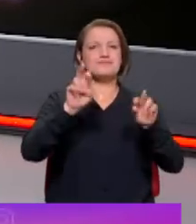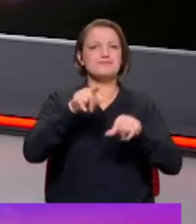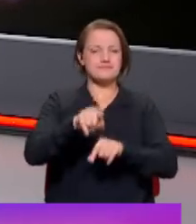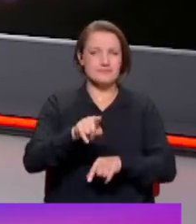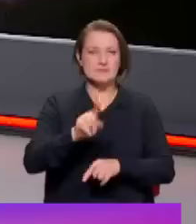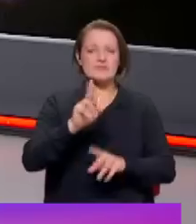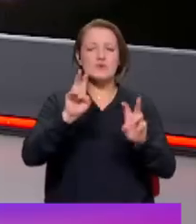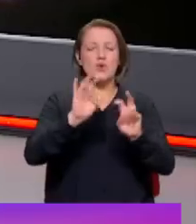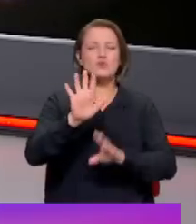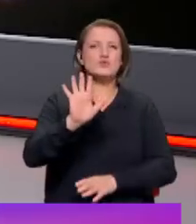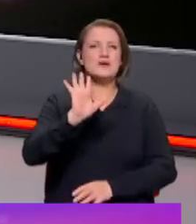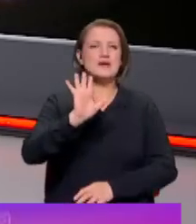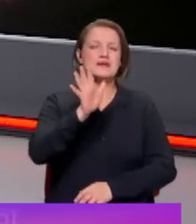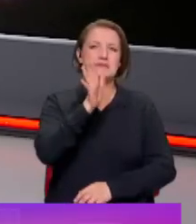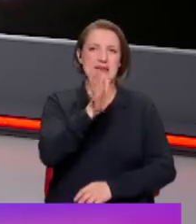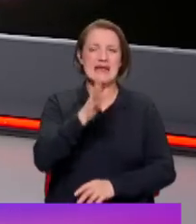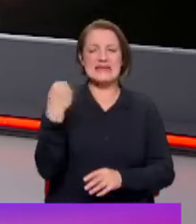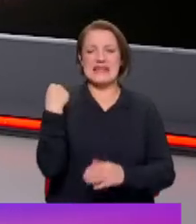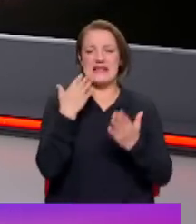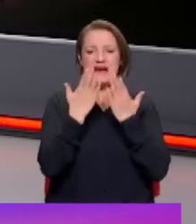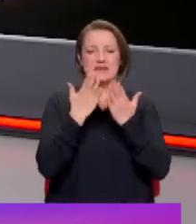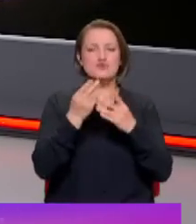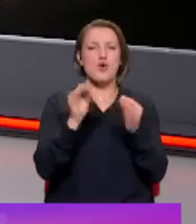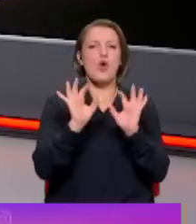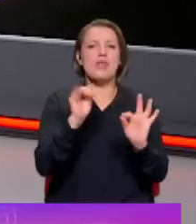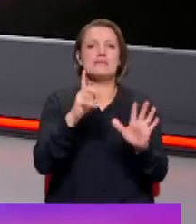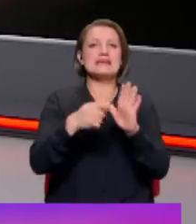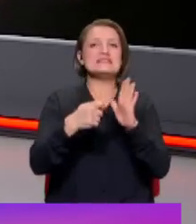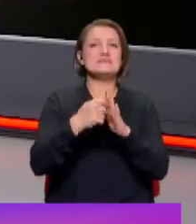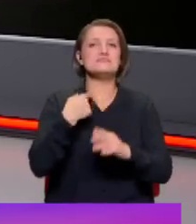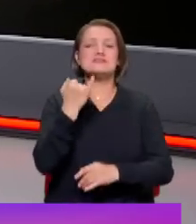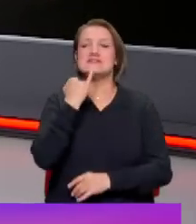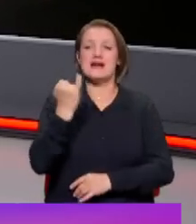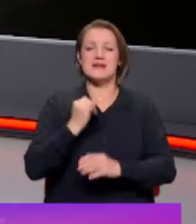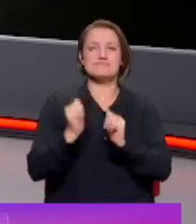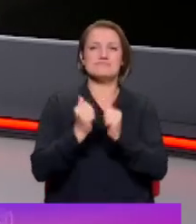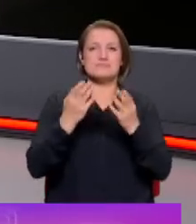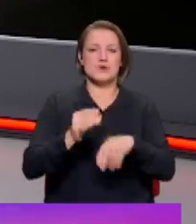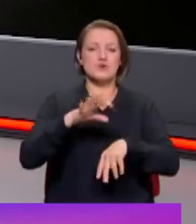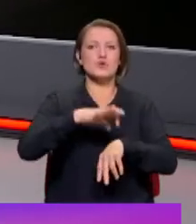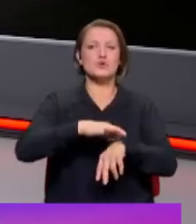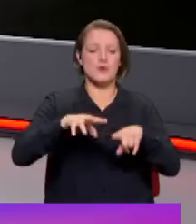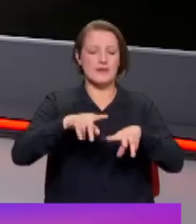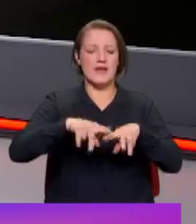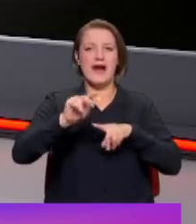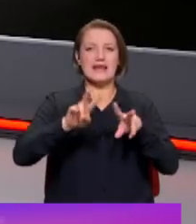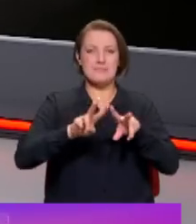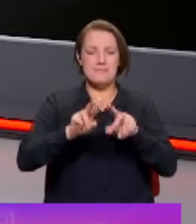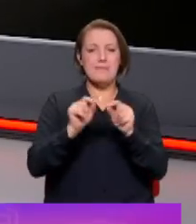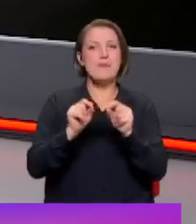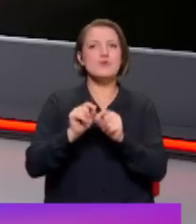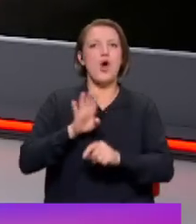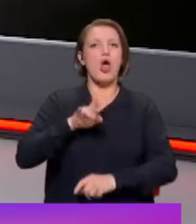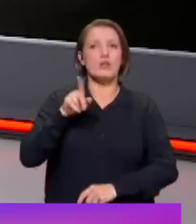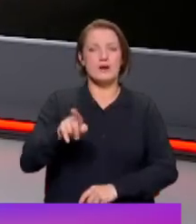hakim eski asker yeni akademisyen çok önemli bir isim bizlerle birlikte olacak Doktor Naim babiroğlu bize